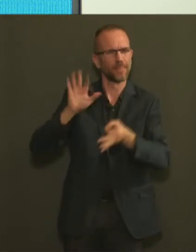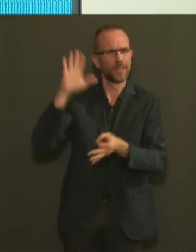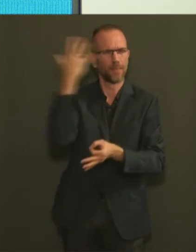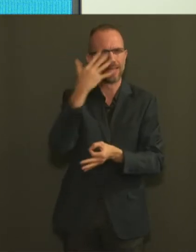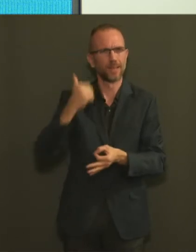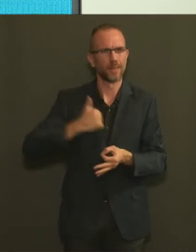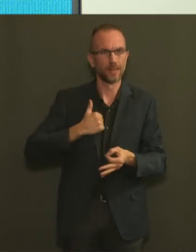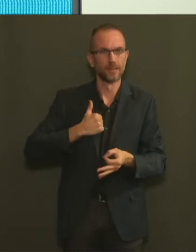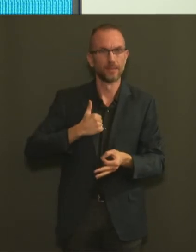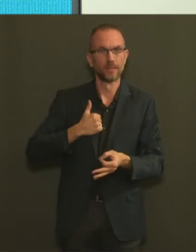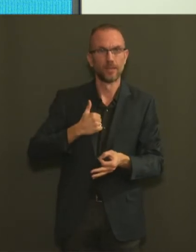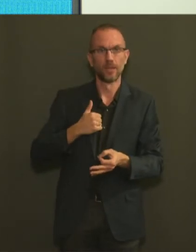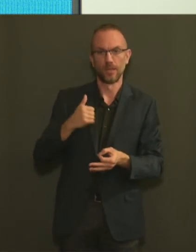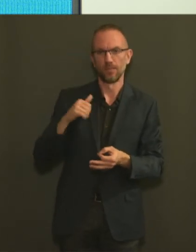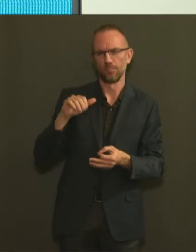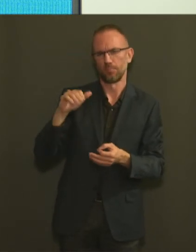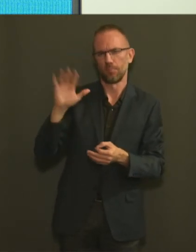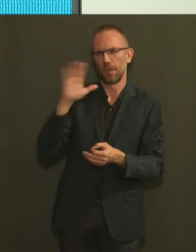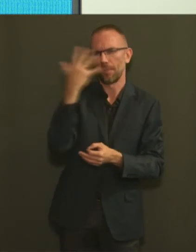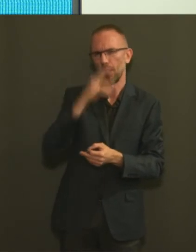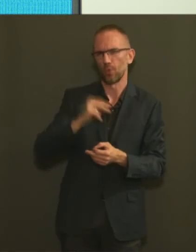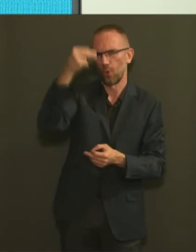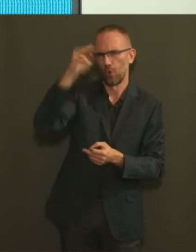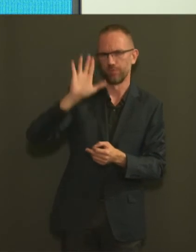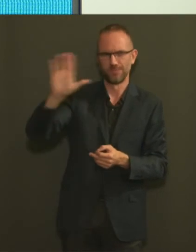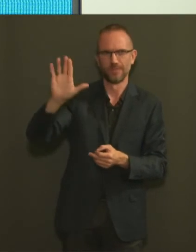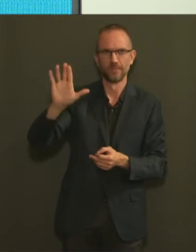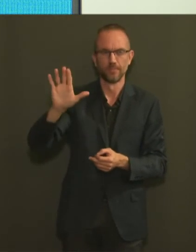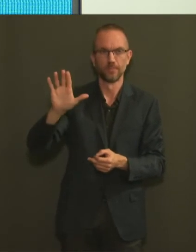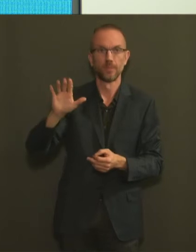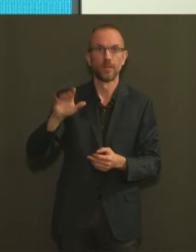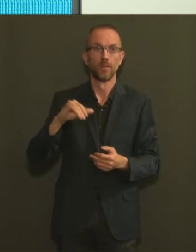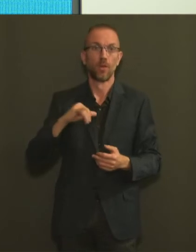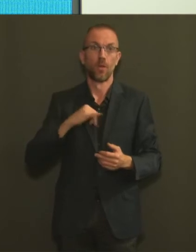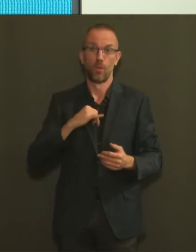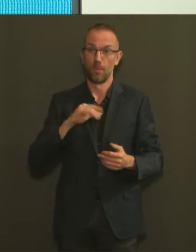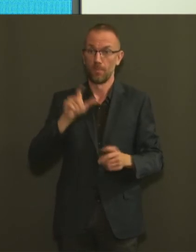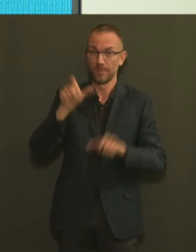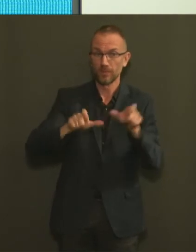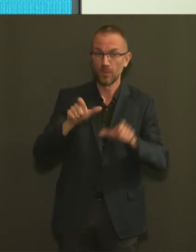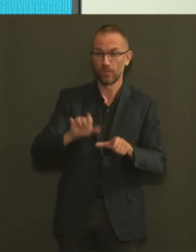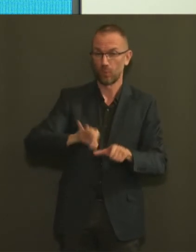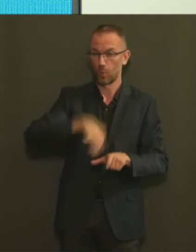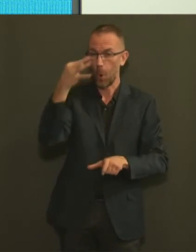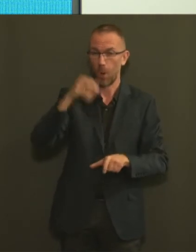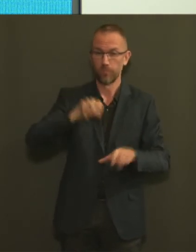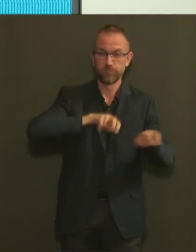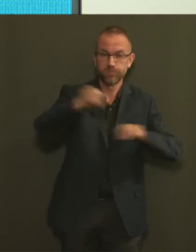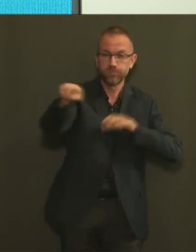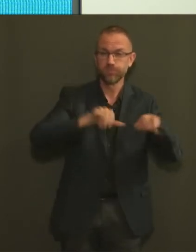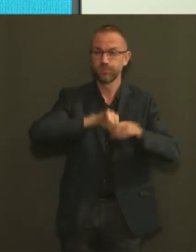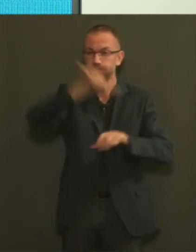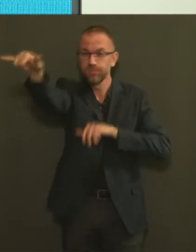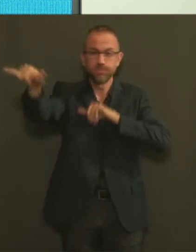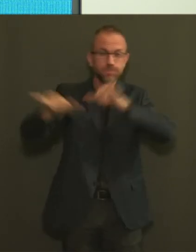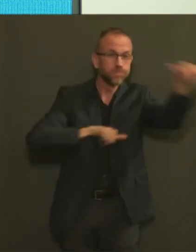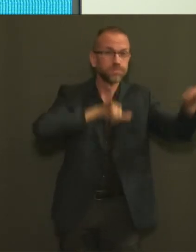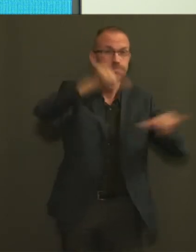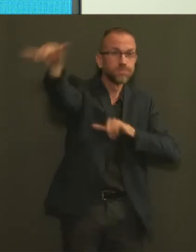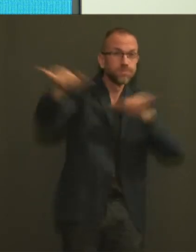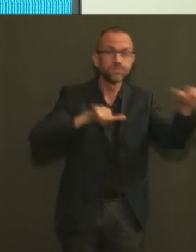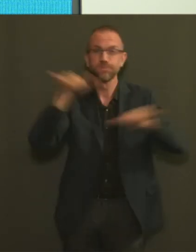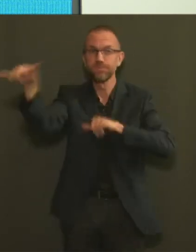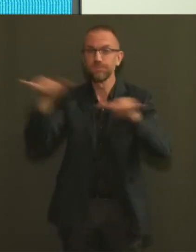du nord les gens se sont mobilisés ont voyagé éhontée voir en grand nombre de la famille avec peu